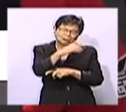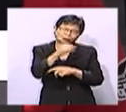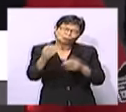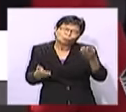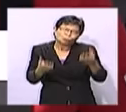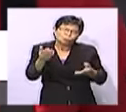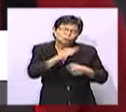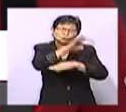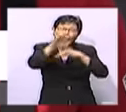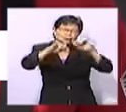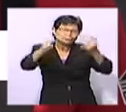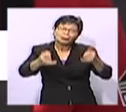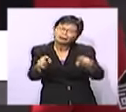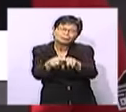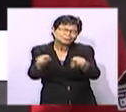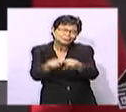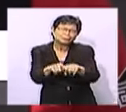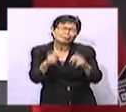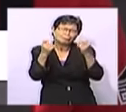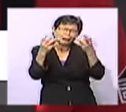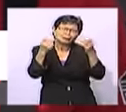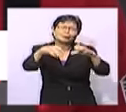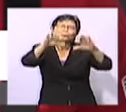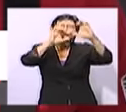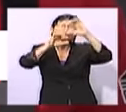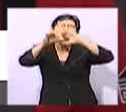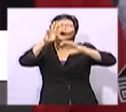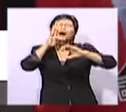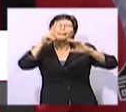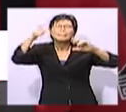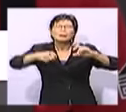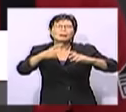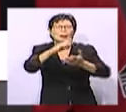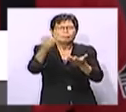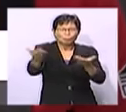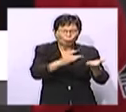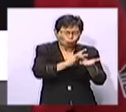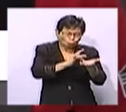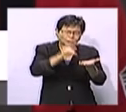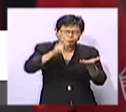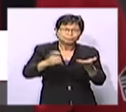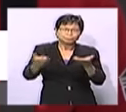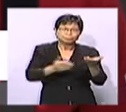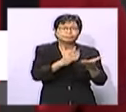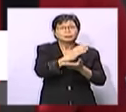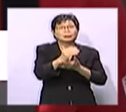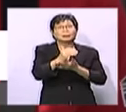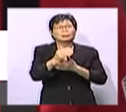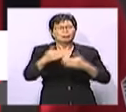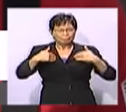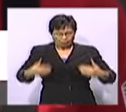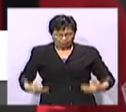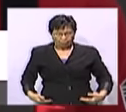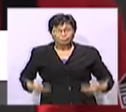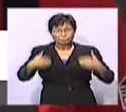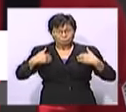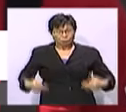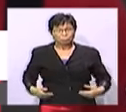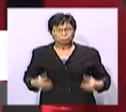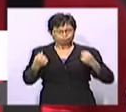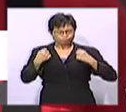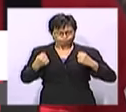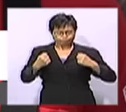kemungkinan kepada semua jemaah. Kena banyak minum air, bawa ubat, apa yang patut. Dari segi fizikal, kena betul-betul